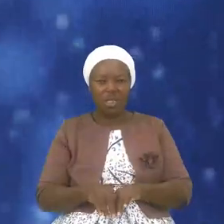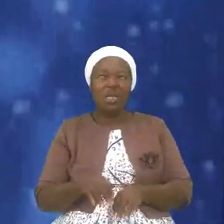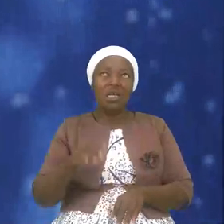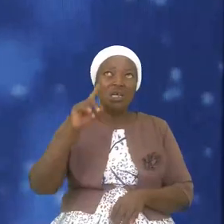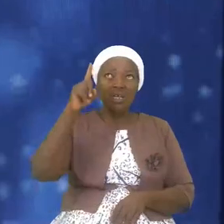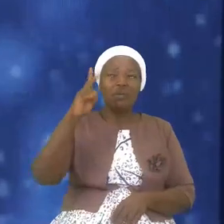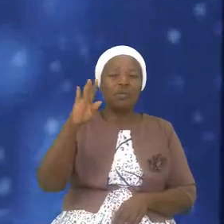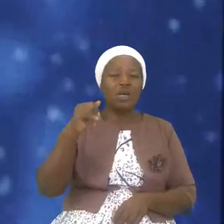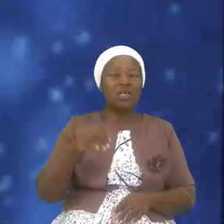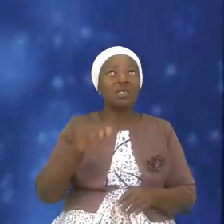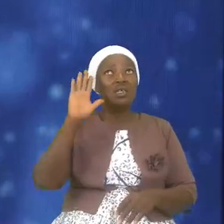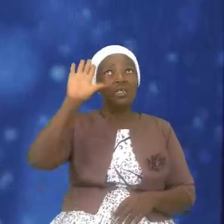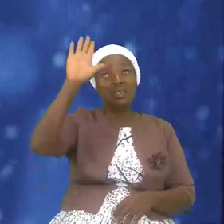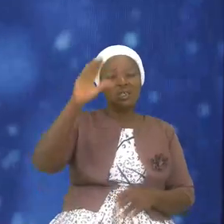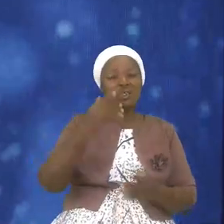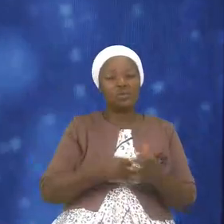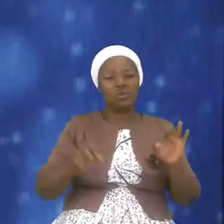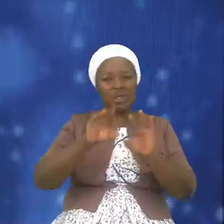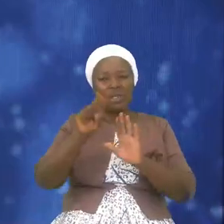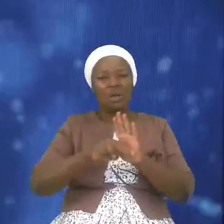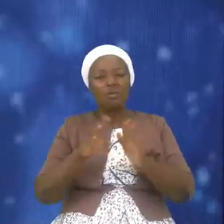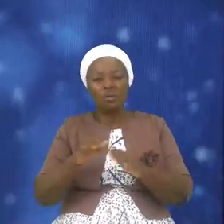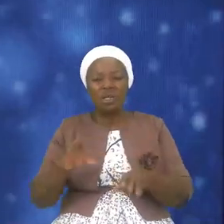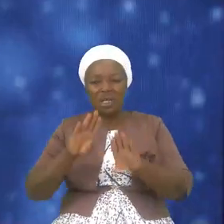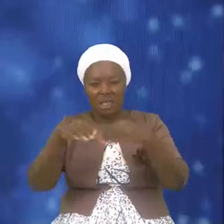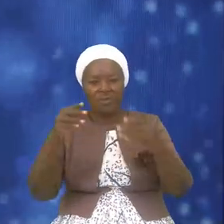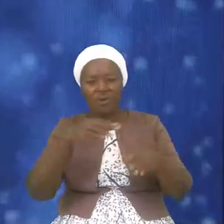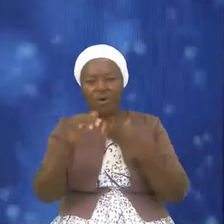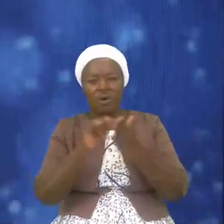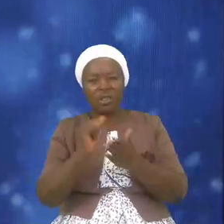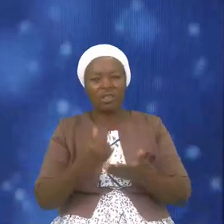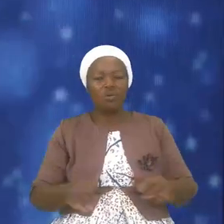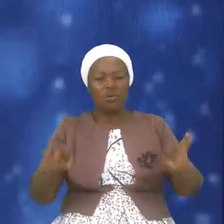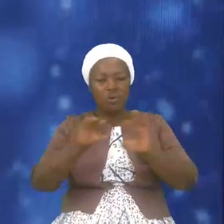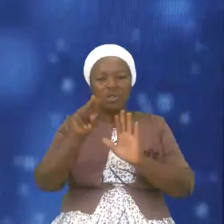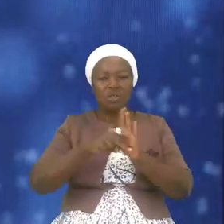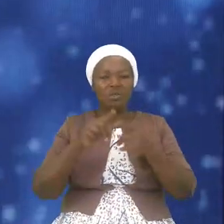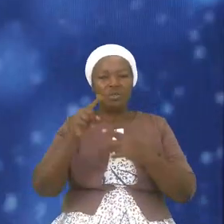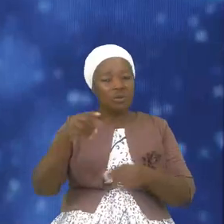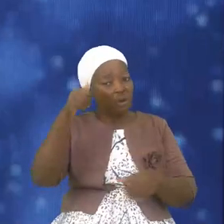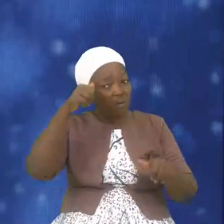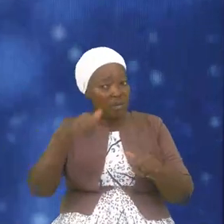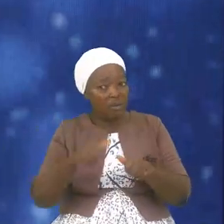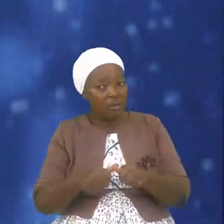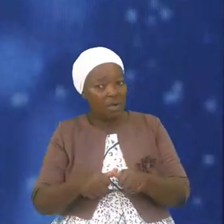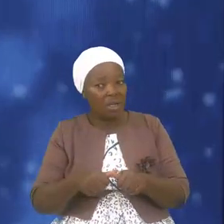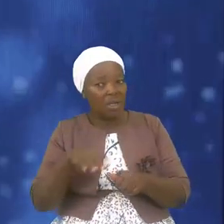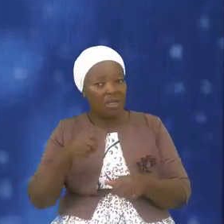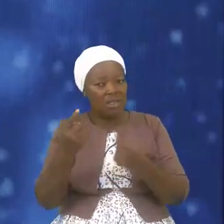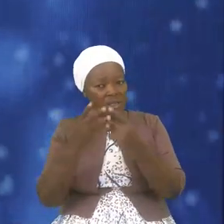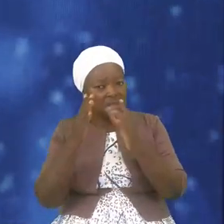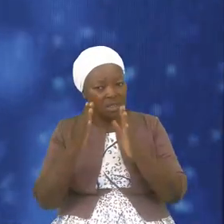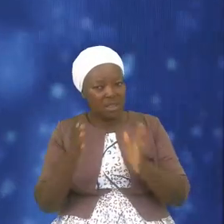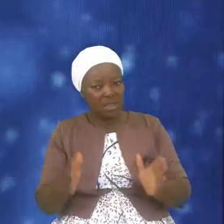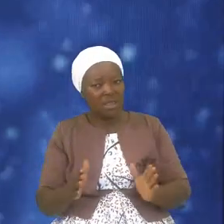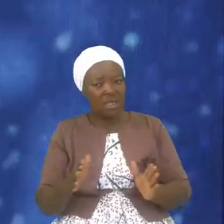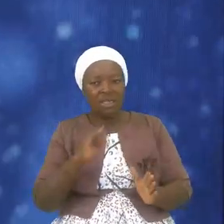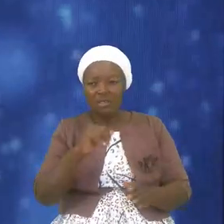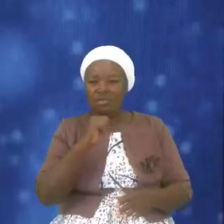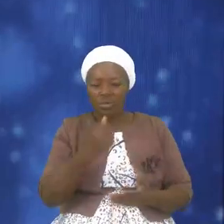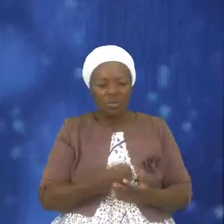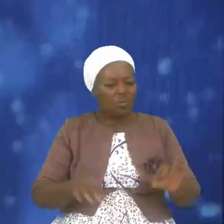dignité, il va enlever l'indignité de ta vie. Rappelle-toi, le pécheur n'est pas